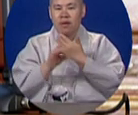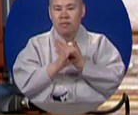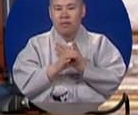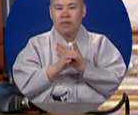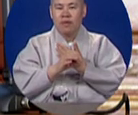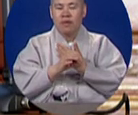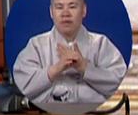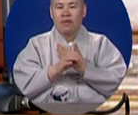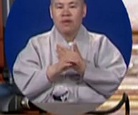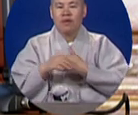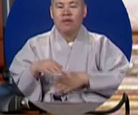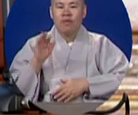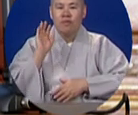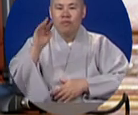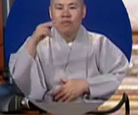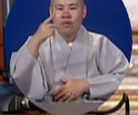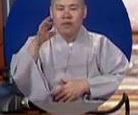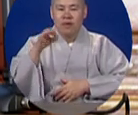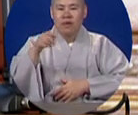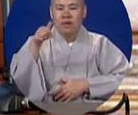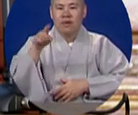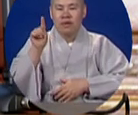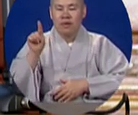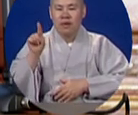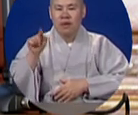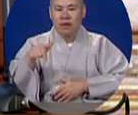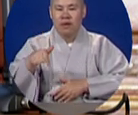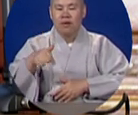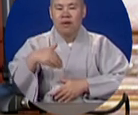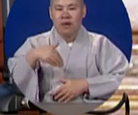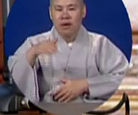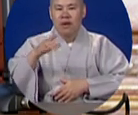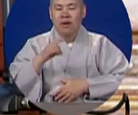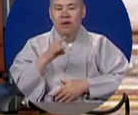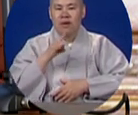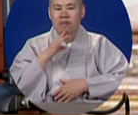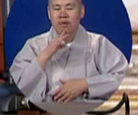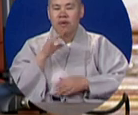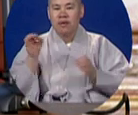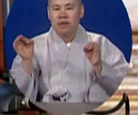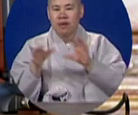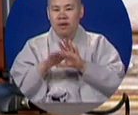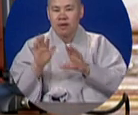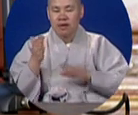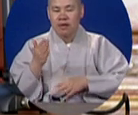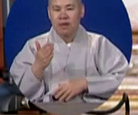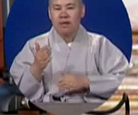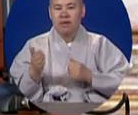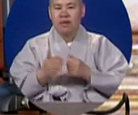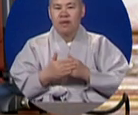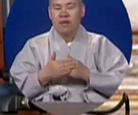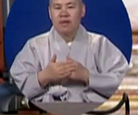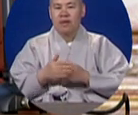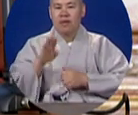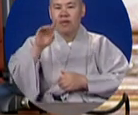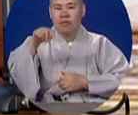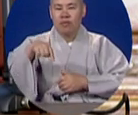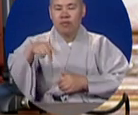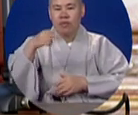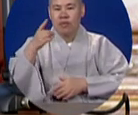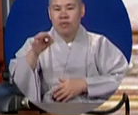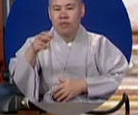올라가야 없어져요 등각에 그래서 그런 말이 있어요 부동지전에